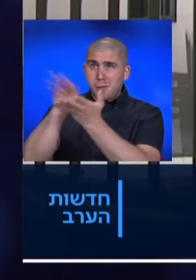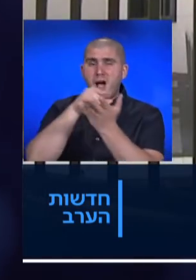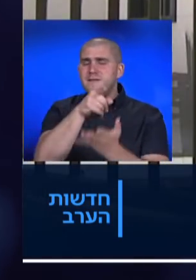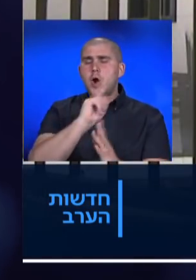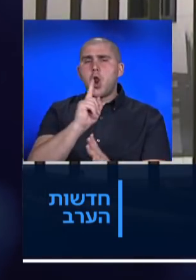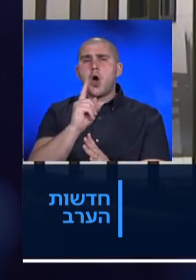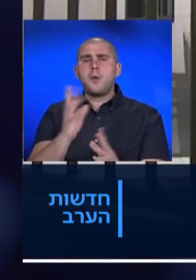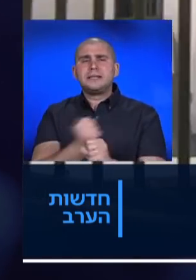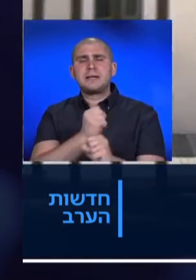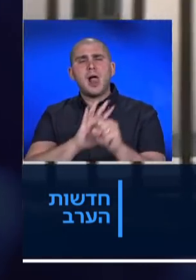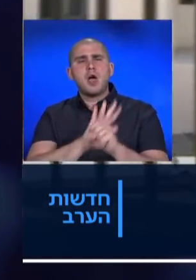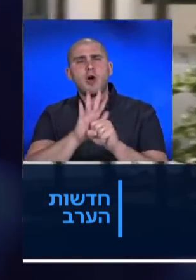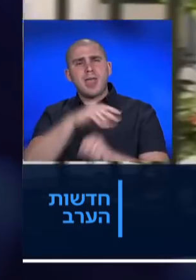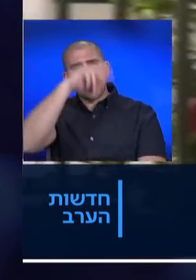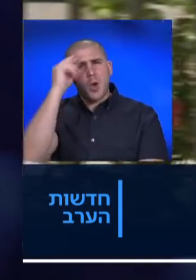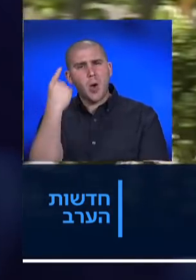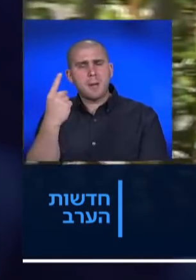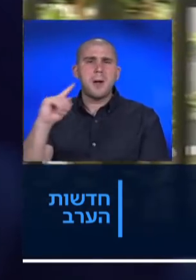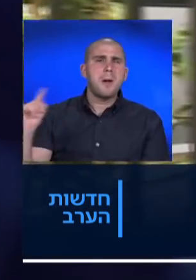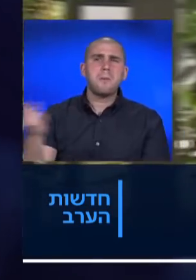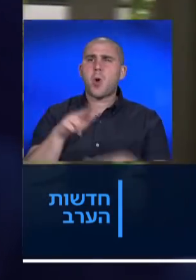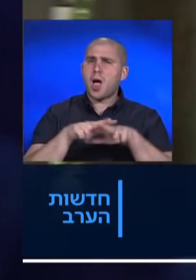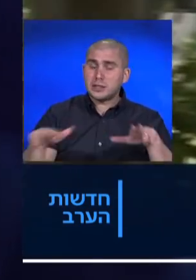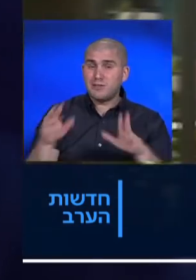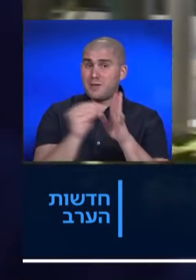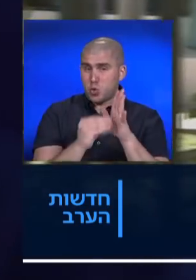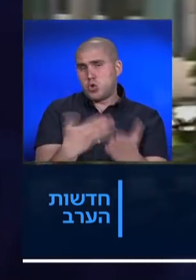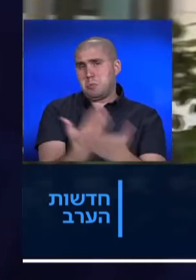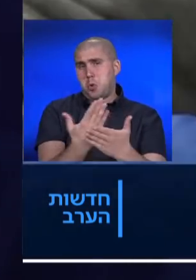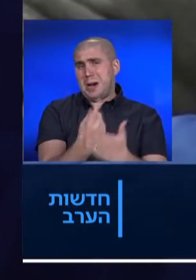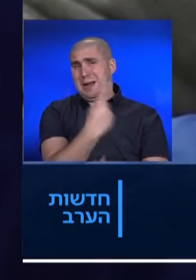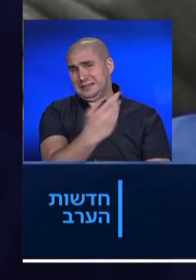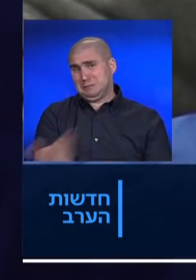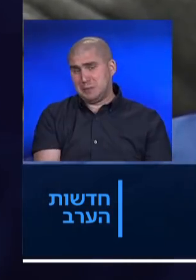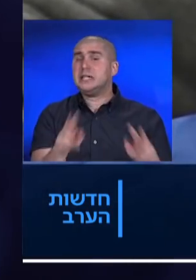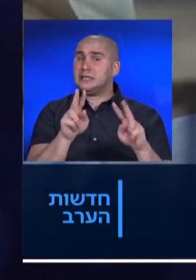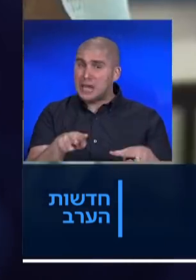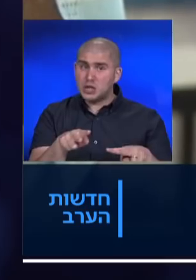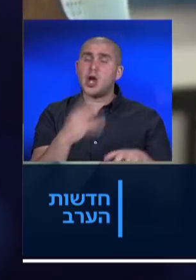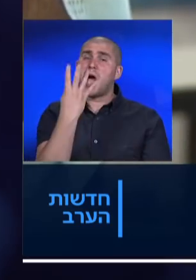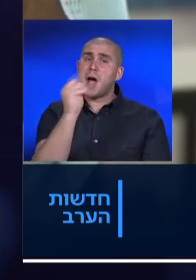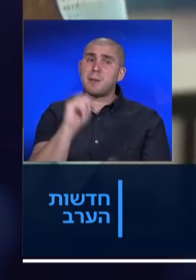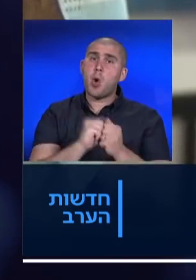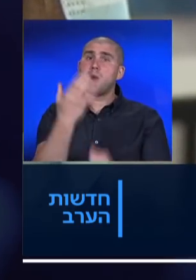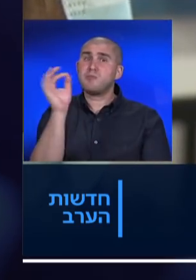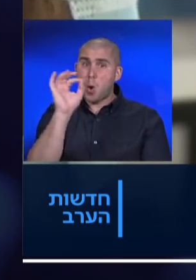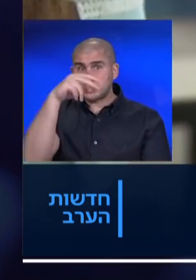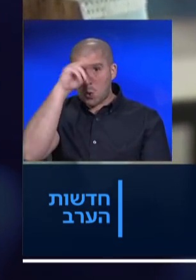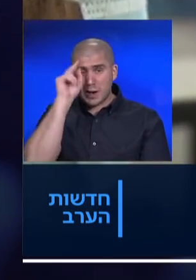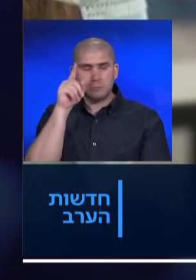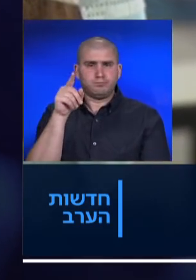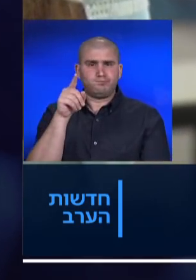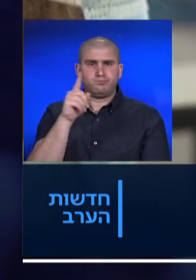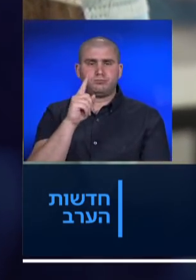את ההורים בכל רחבי הארץ, והנתונים מדברים בעד עצמם. יש לפחות 40-50% של ההורים שלא הצלחתם לשכנע וחושבים